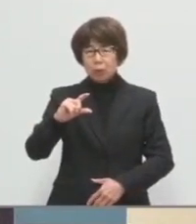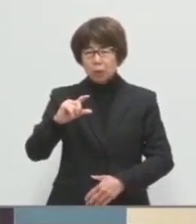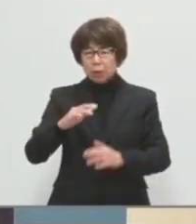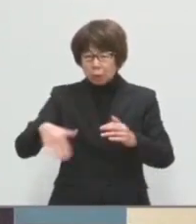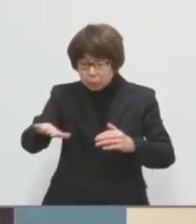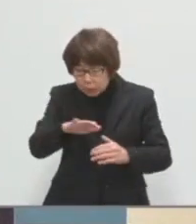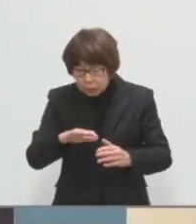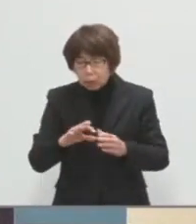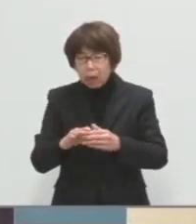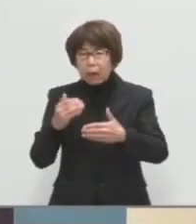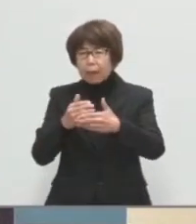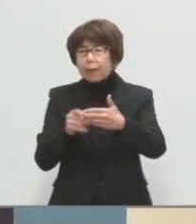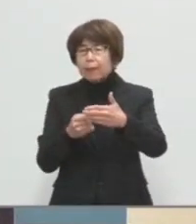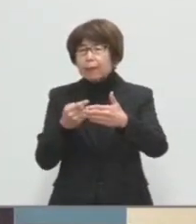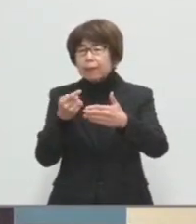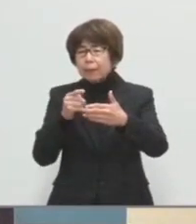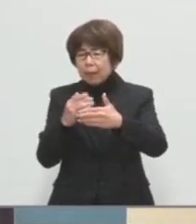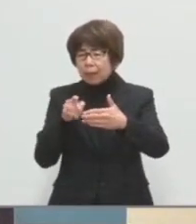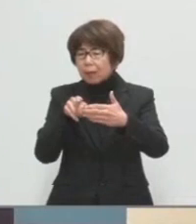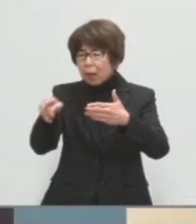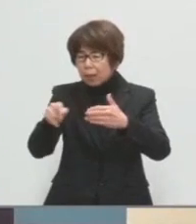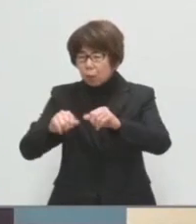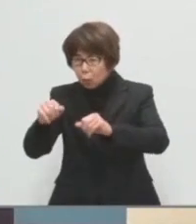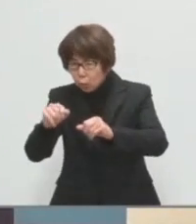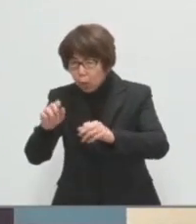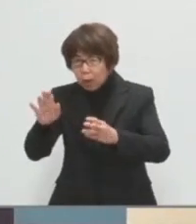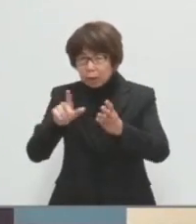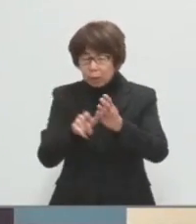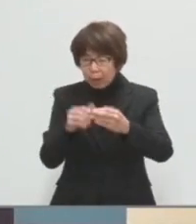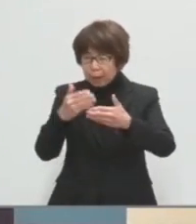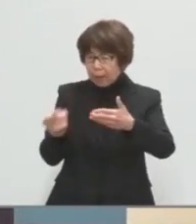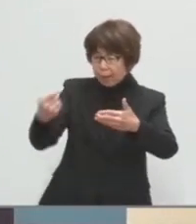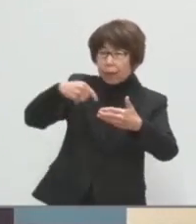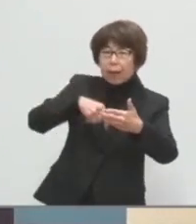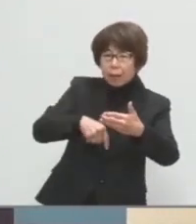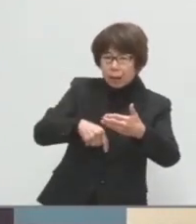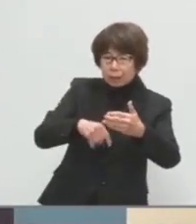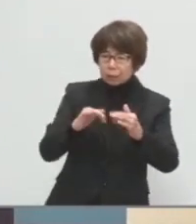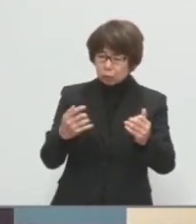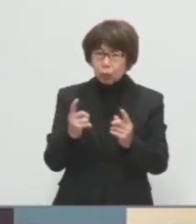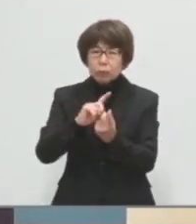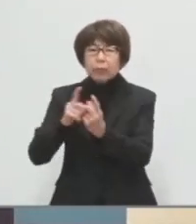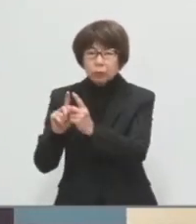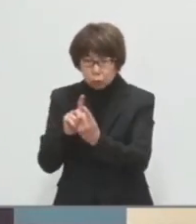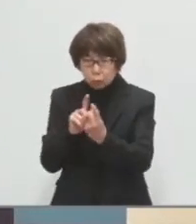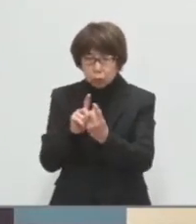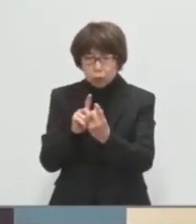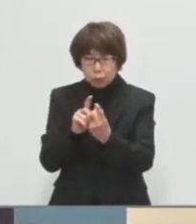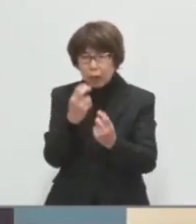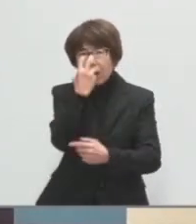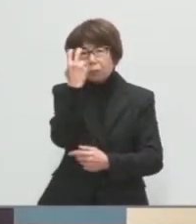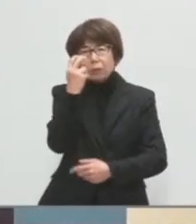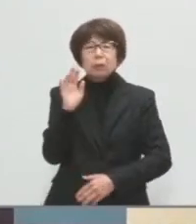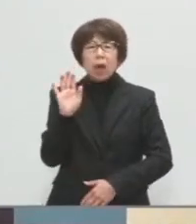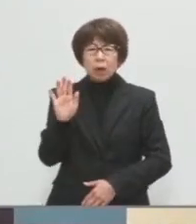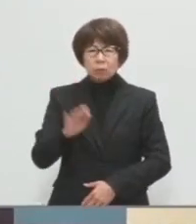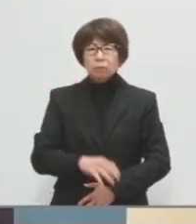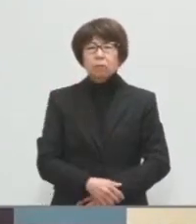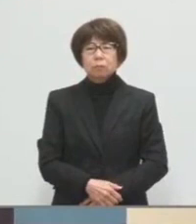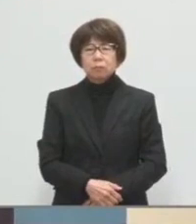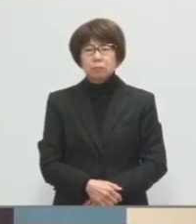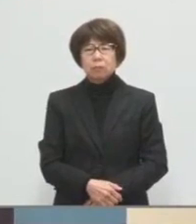多くは県外への行動歴や県外から代表された方との接触が確認されており